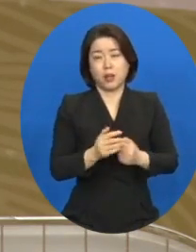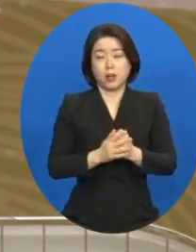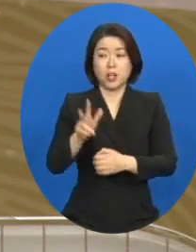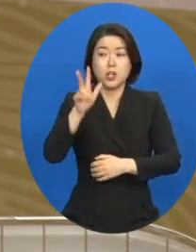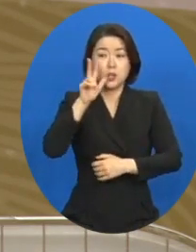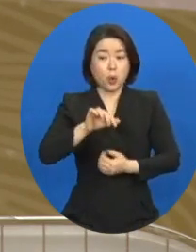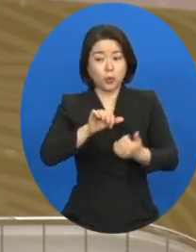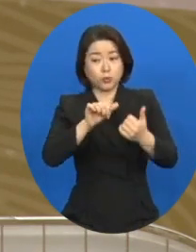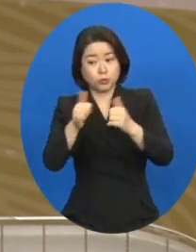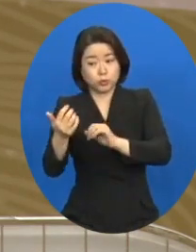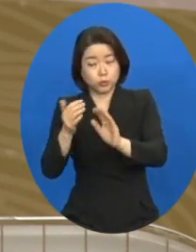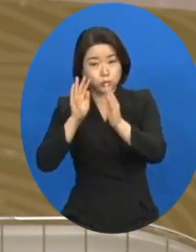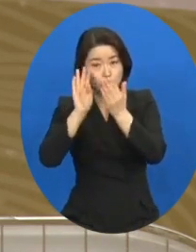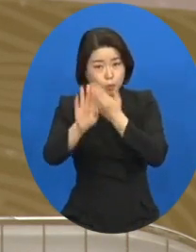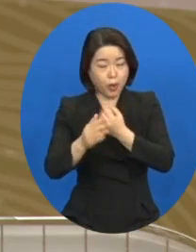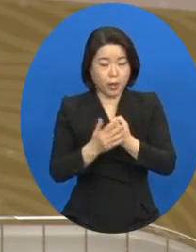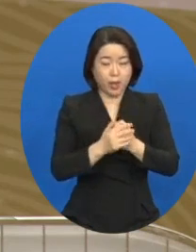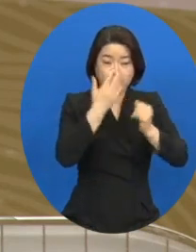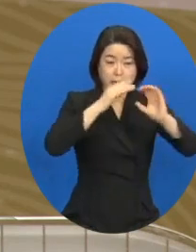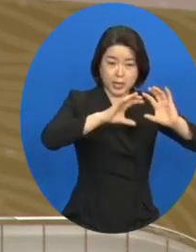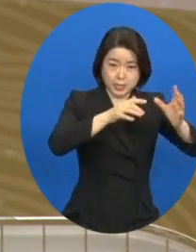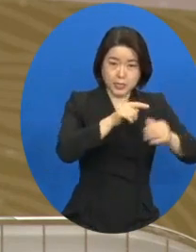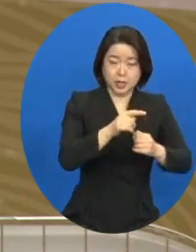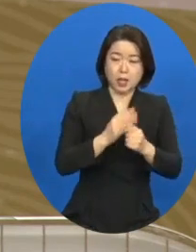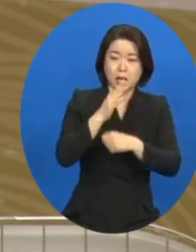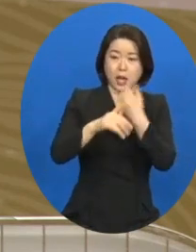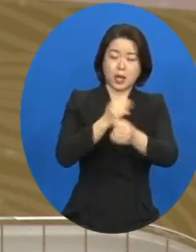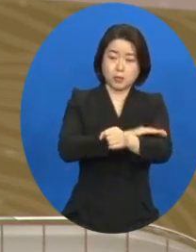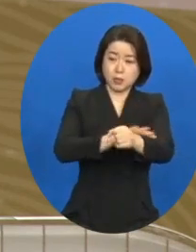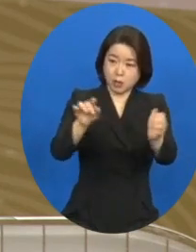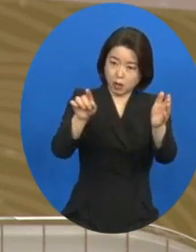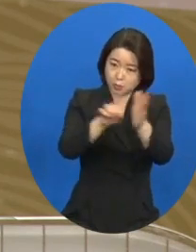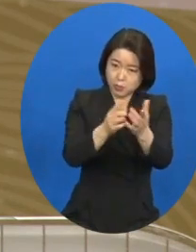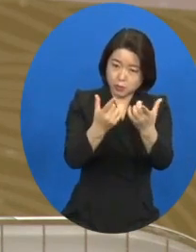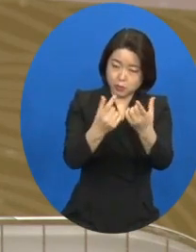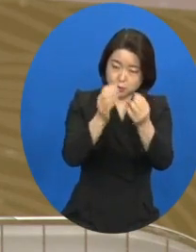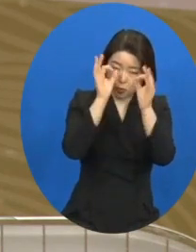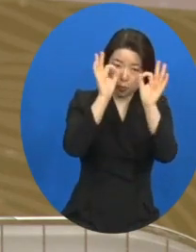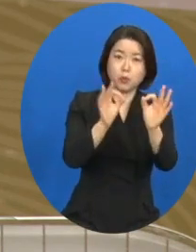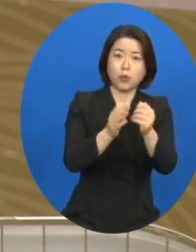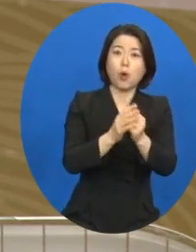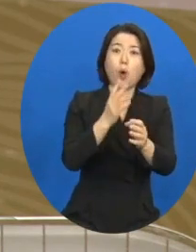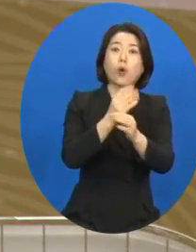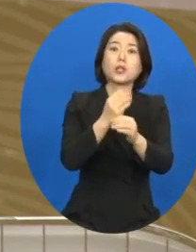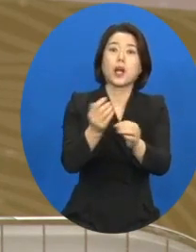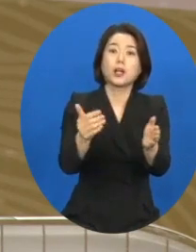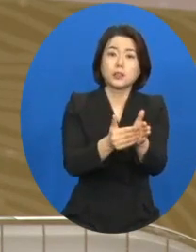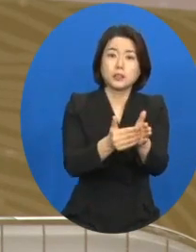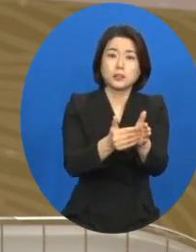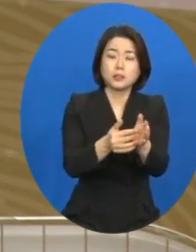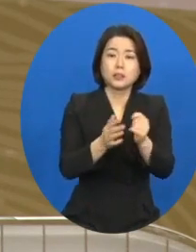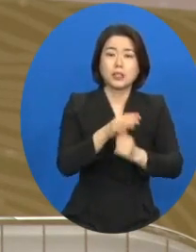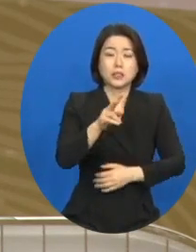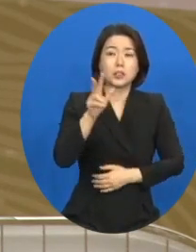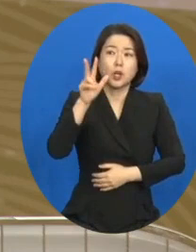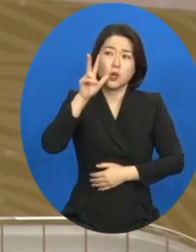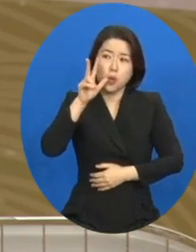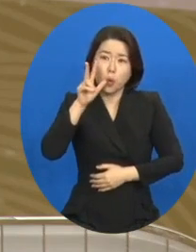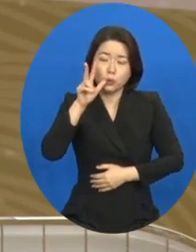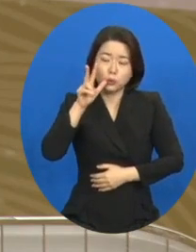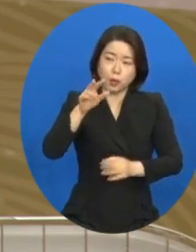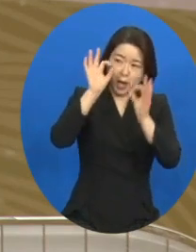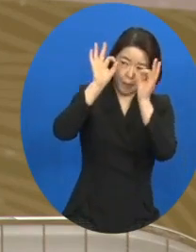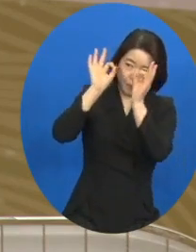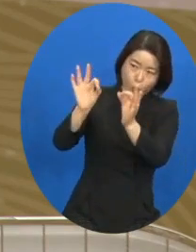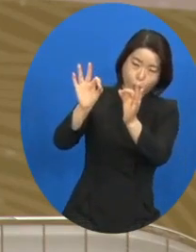여호수아가 죽은 다음에 이스라엘이 하나님을 잘 믿는 것처럼 보였어요. 언제까지? 그 여호수아를